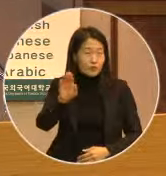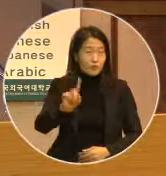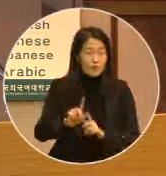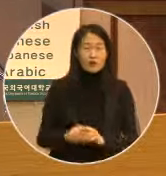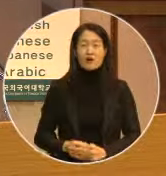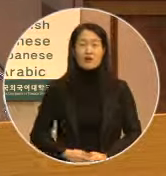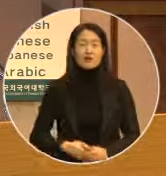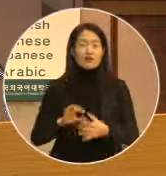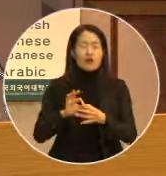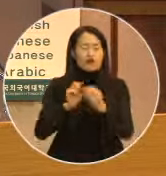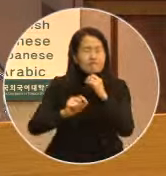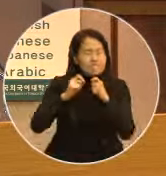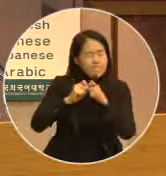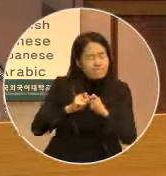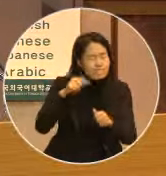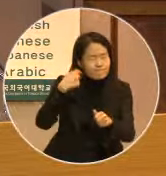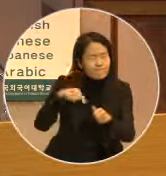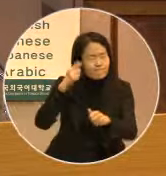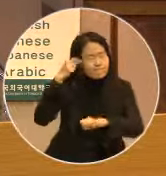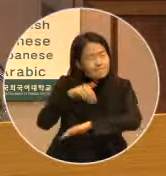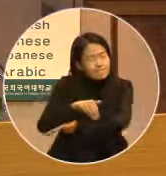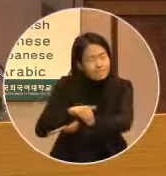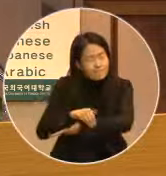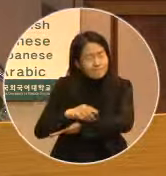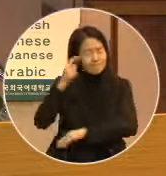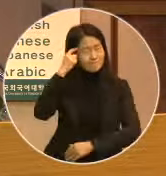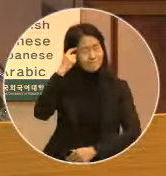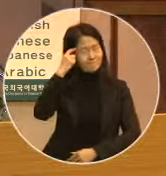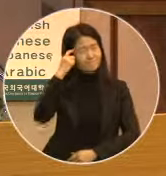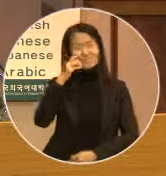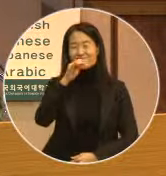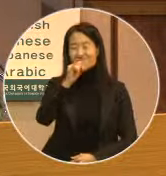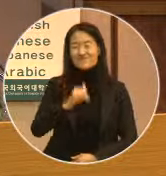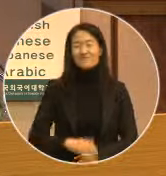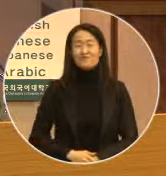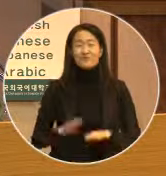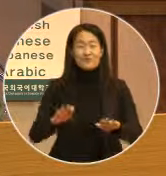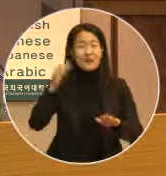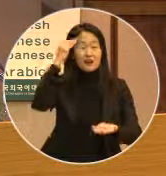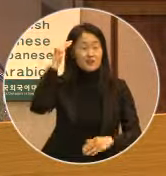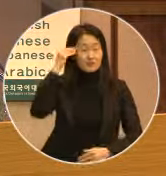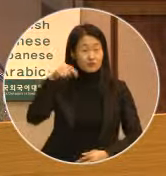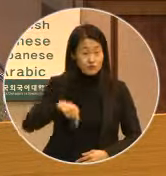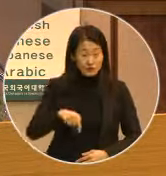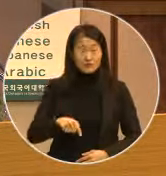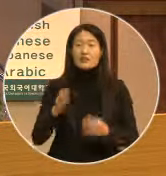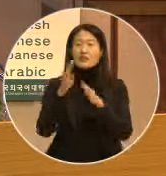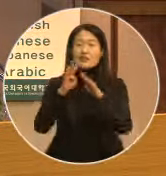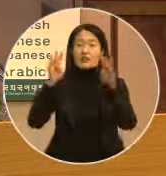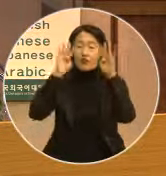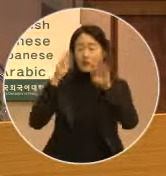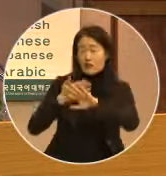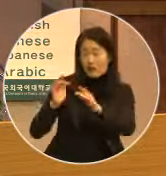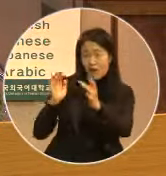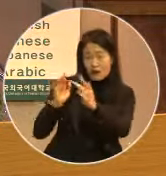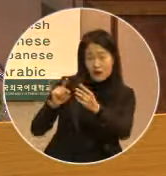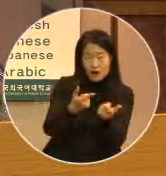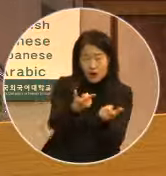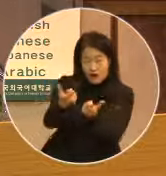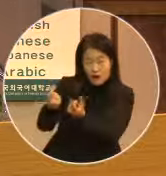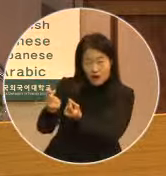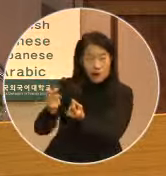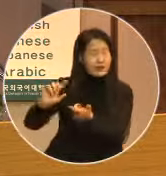블렌디드 러닝을 구체적으로 시연하리라 생각됩니다. 우리 대학교는 앞으로도 다른 사이버